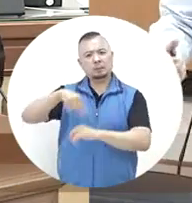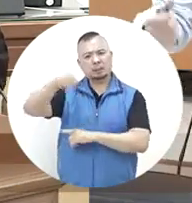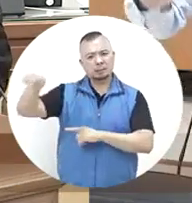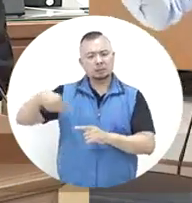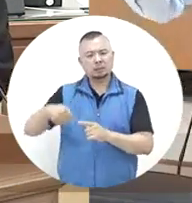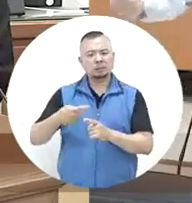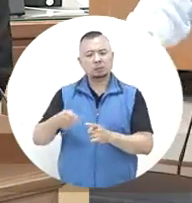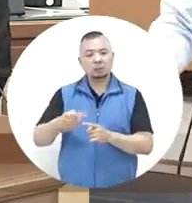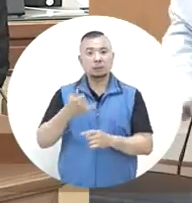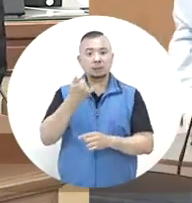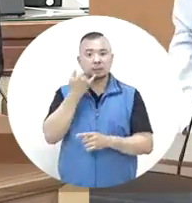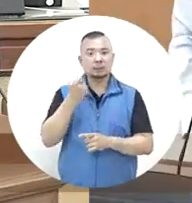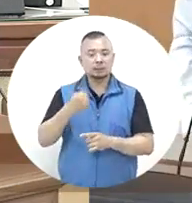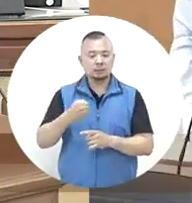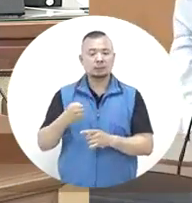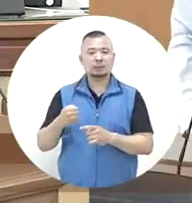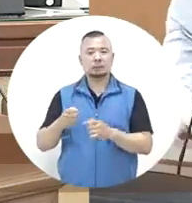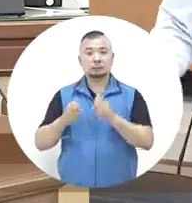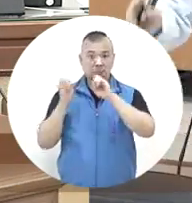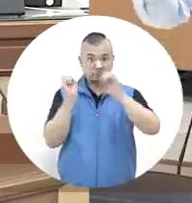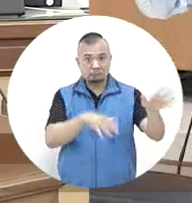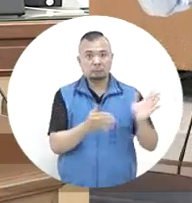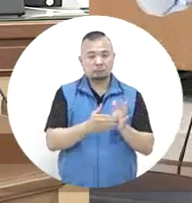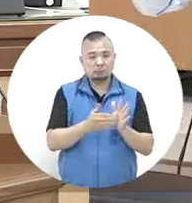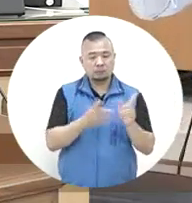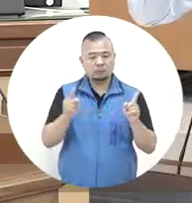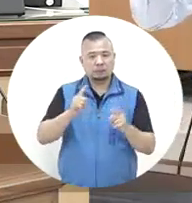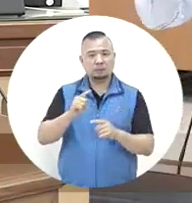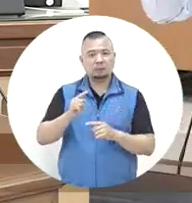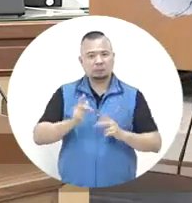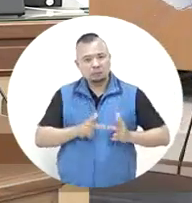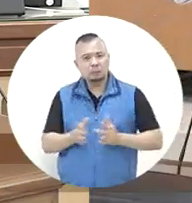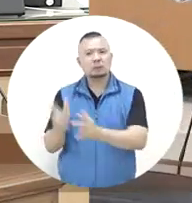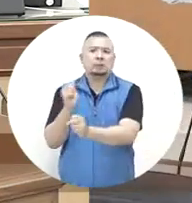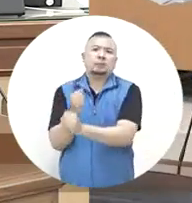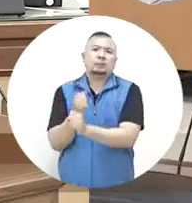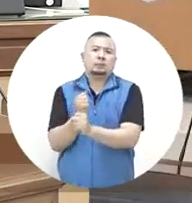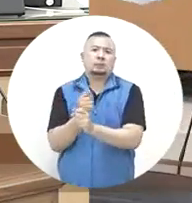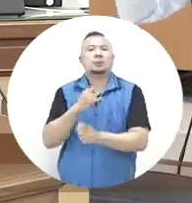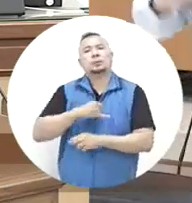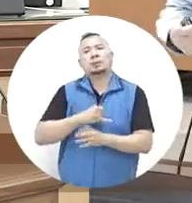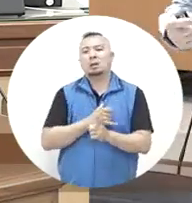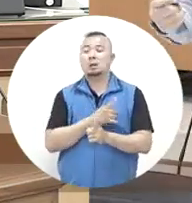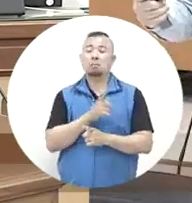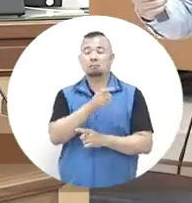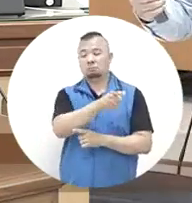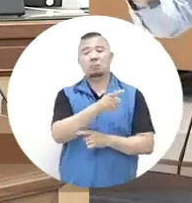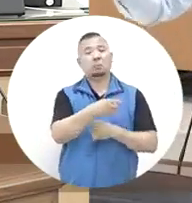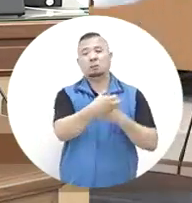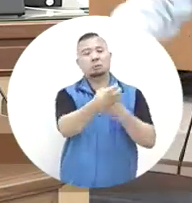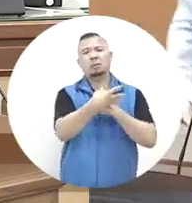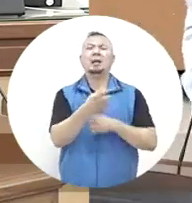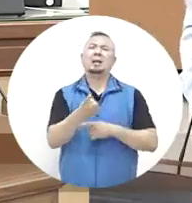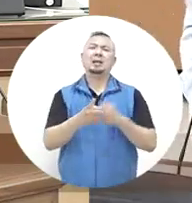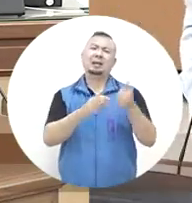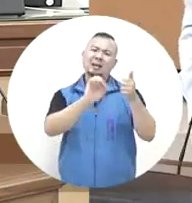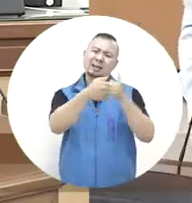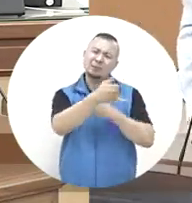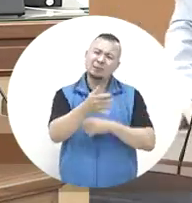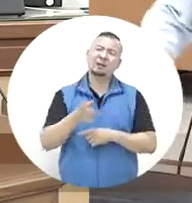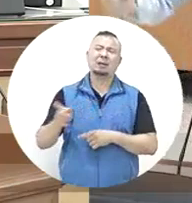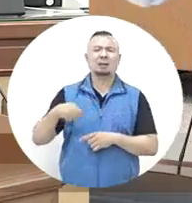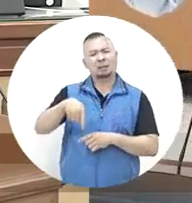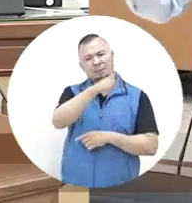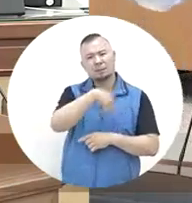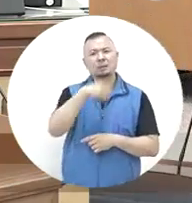圾，让民众还是可以赶得上去上班。他一样没有说，他就跟我讲说：“议员，你也体谅我们一下嘛，